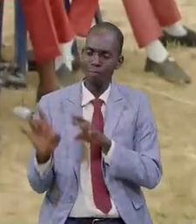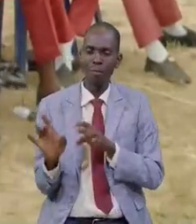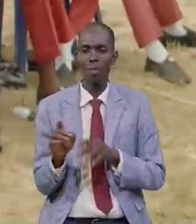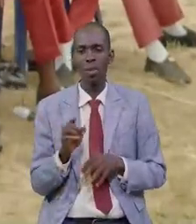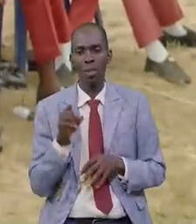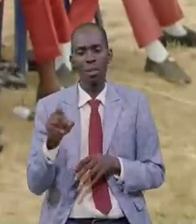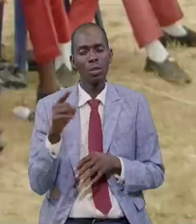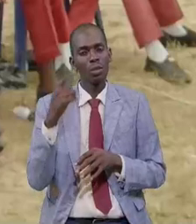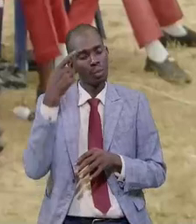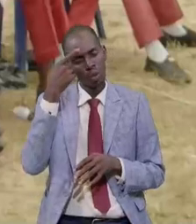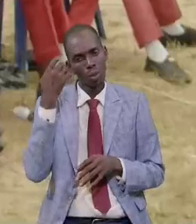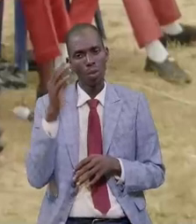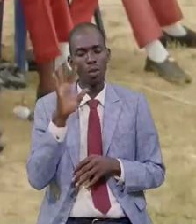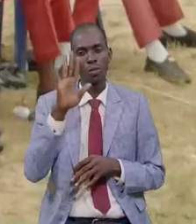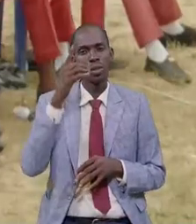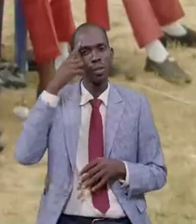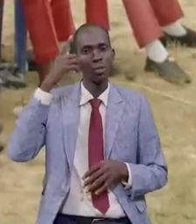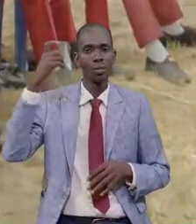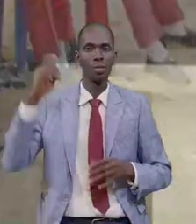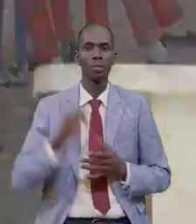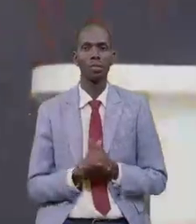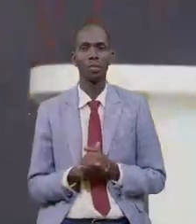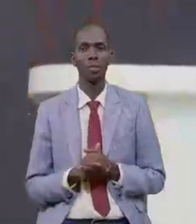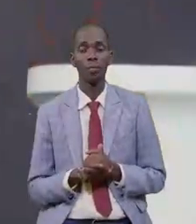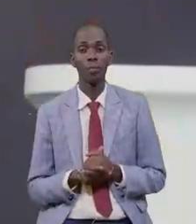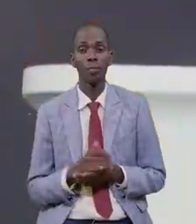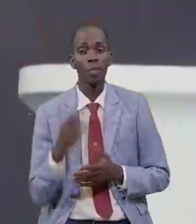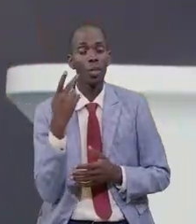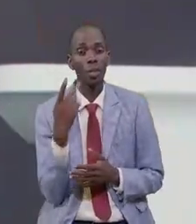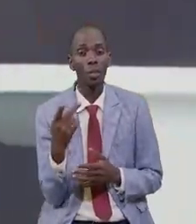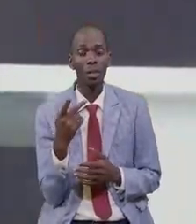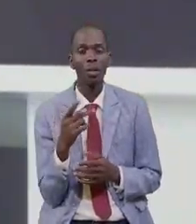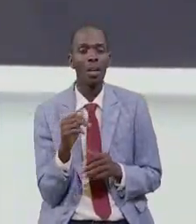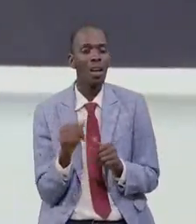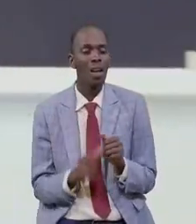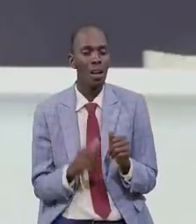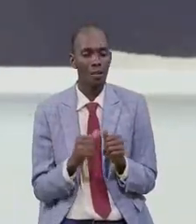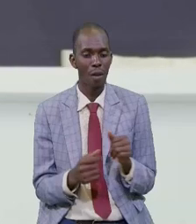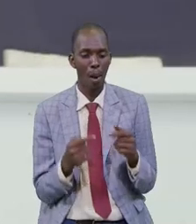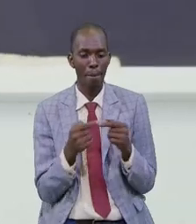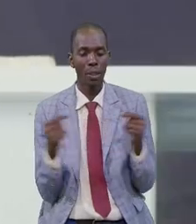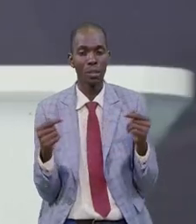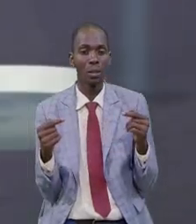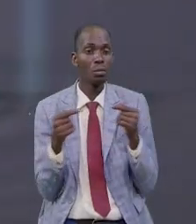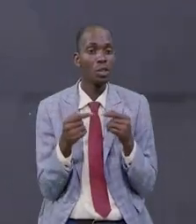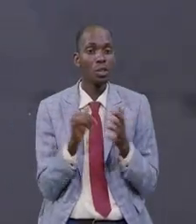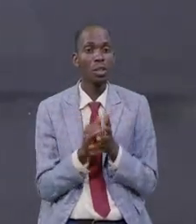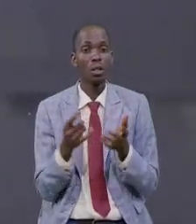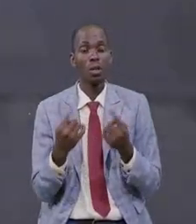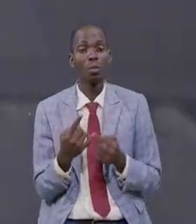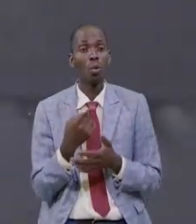le rêve vous permet de survivre et de vaincre toute opposition toute haine ce qu'il faut